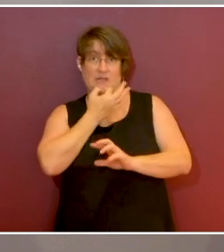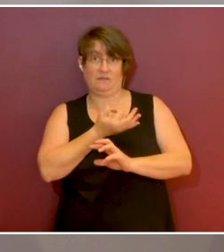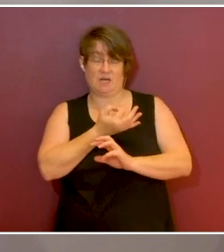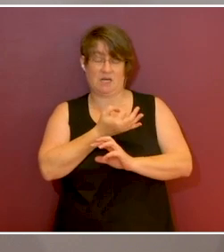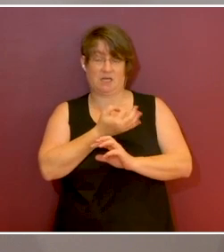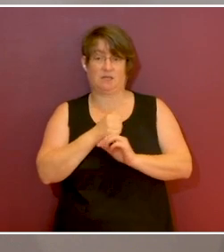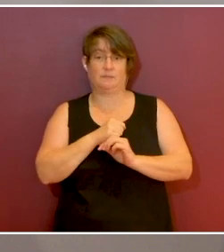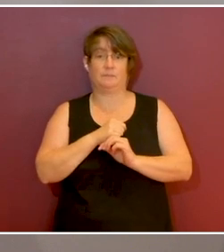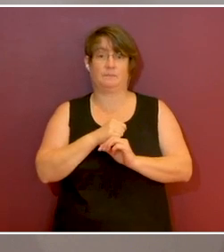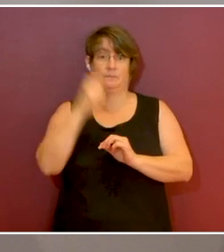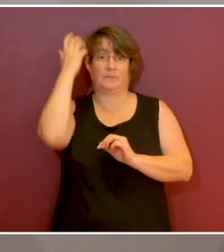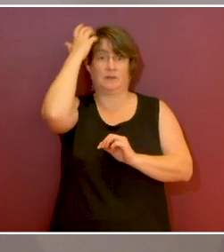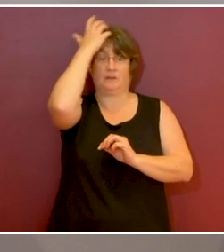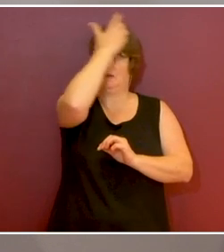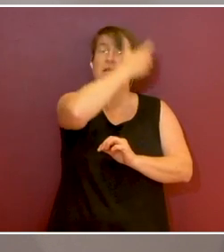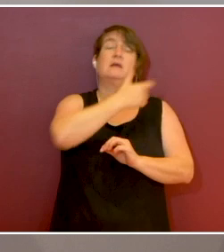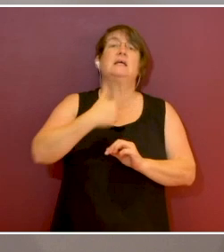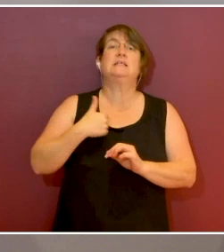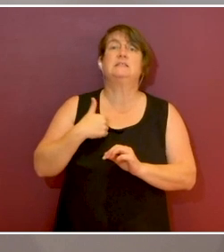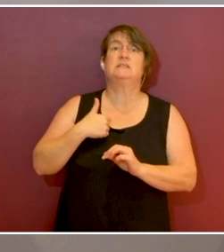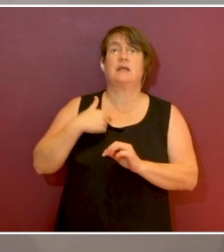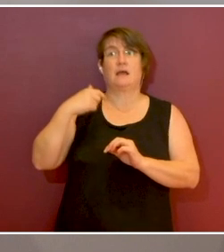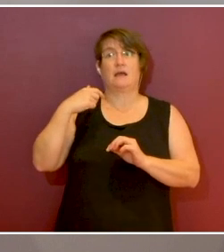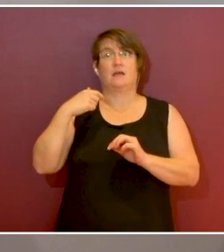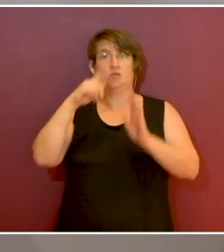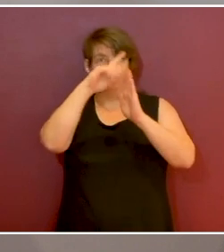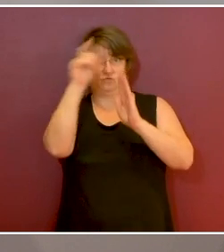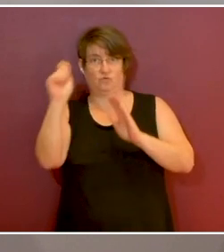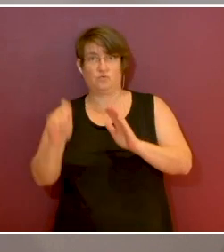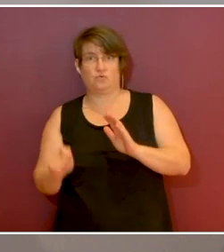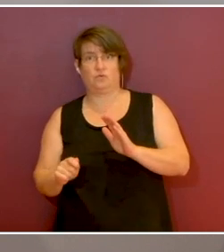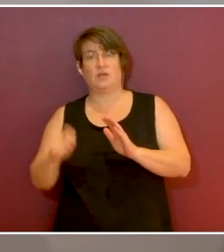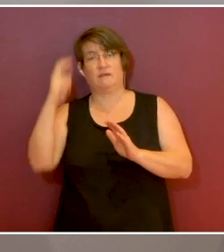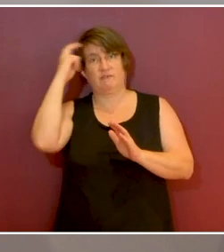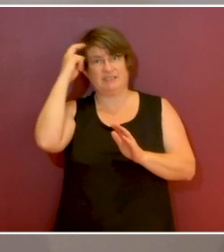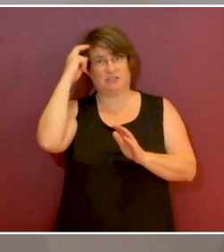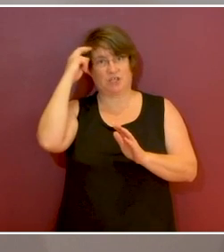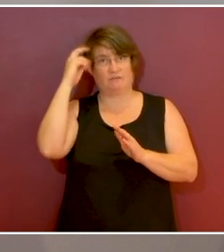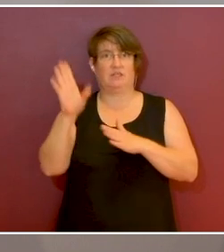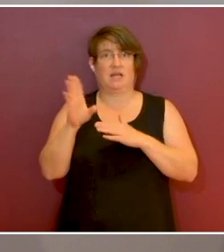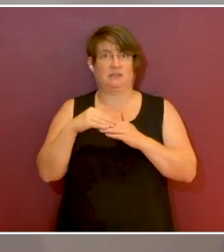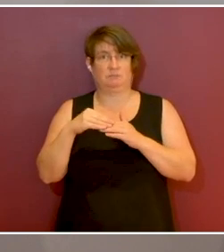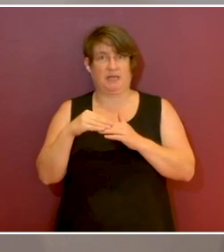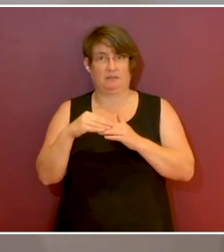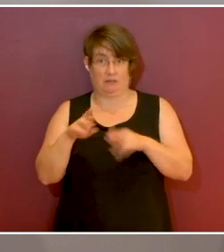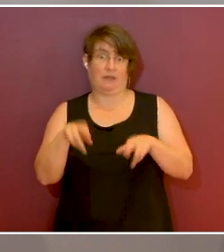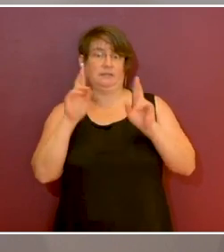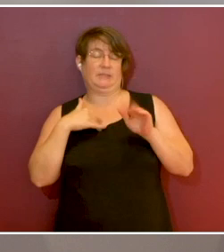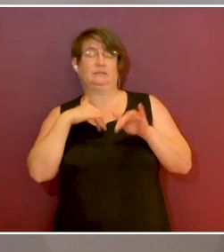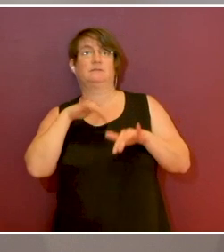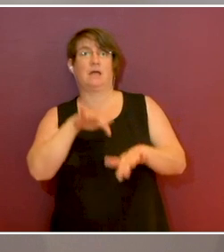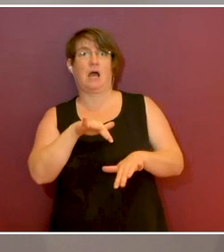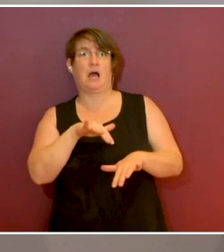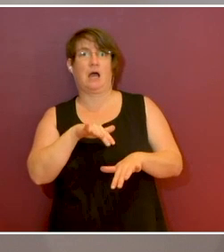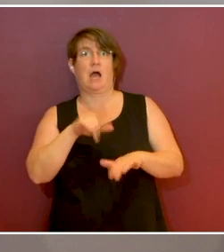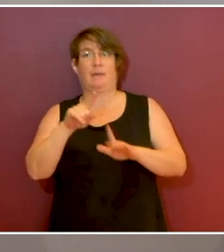habe großen Respekt vor den wissenschaftlichen Ergebnissen dieser Studie, aber sie guckt ja eher in die Vergangenheit. Und wenn ich sie richtig verstanden habe, ist sie ja